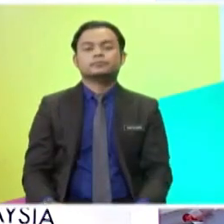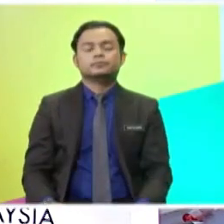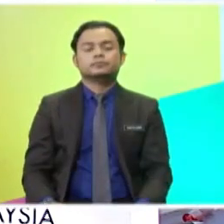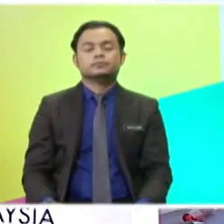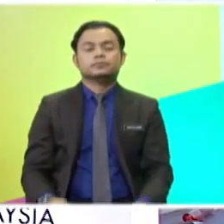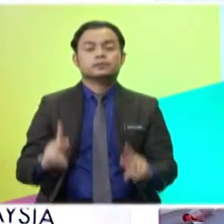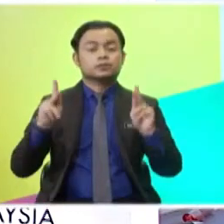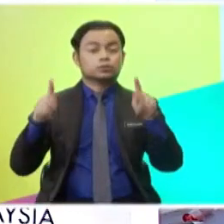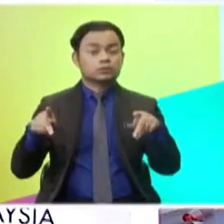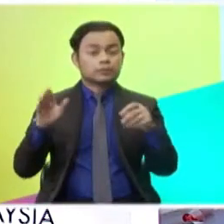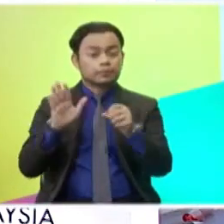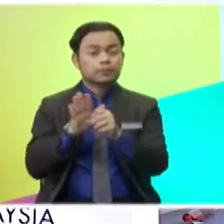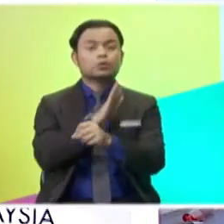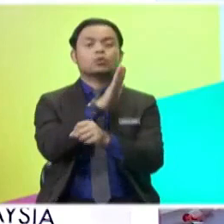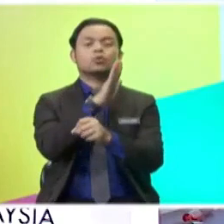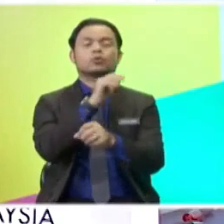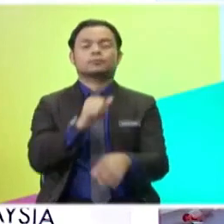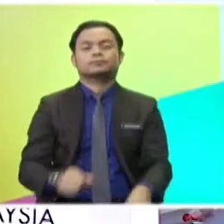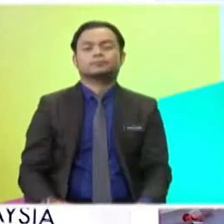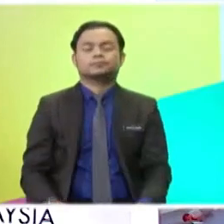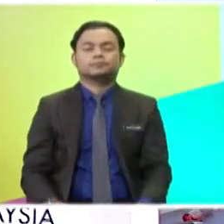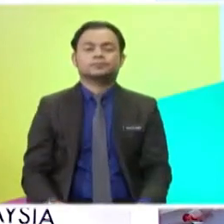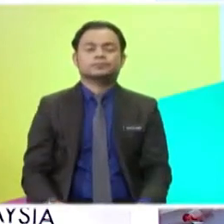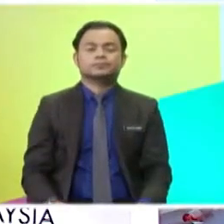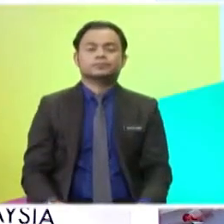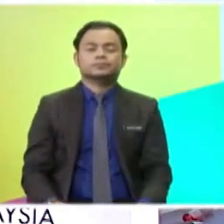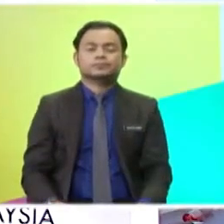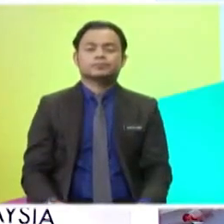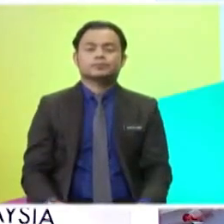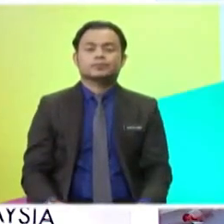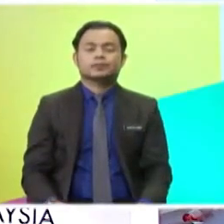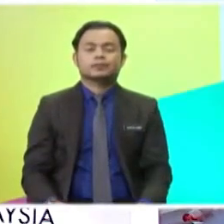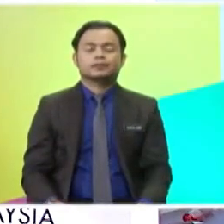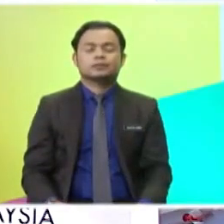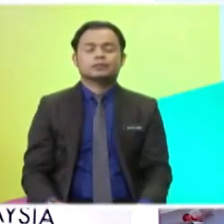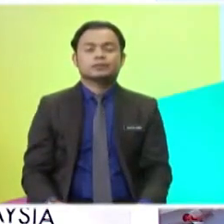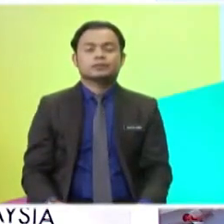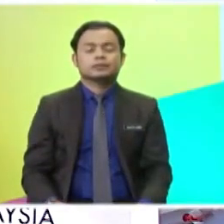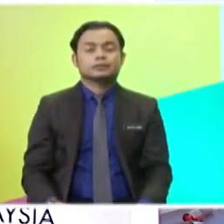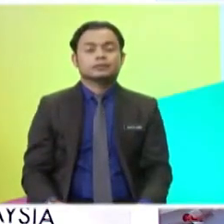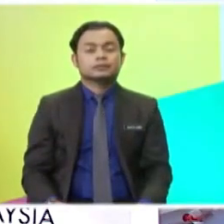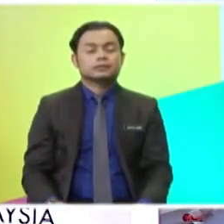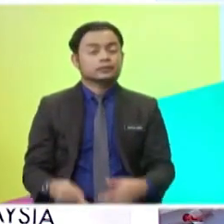panggil absolute power. Okey. Kemudian di samping itu,